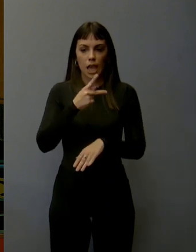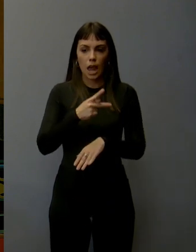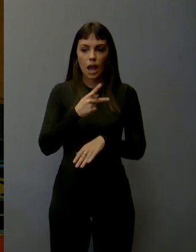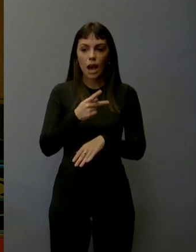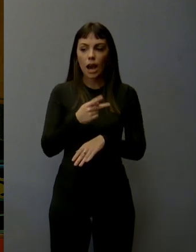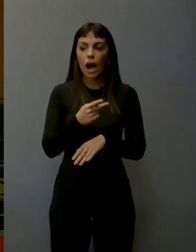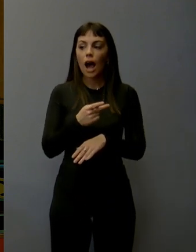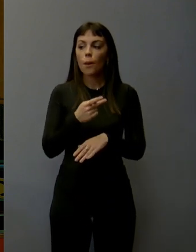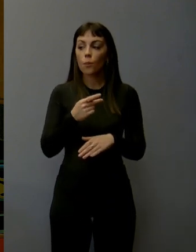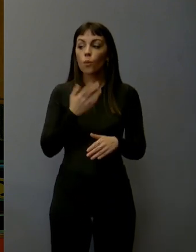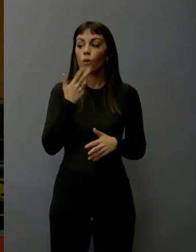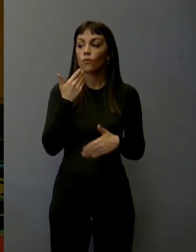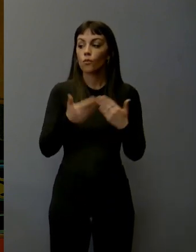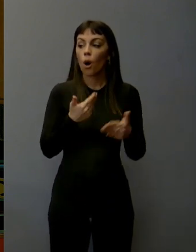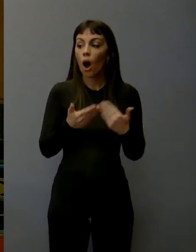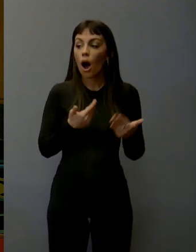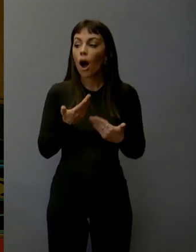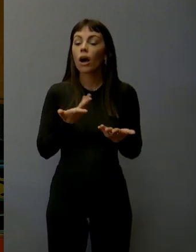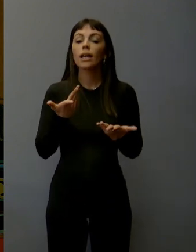hanno un paio di interventi